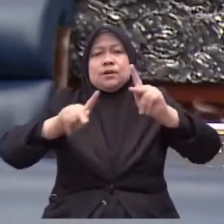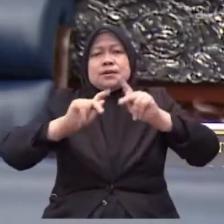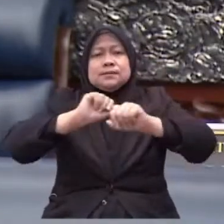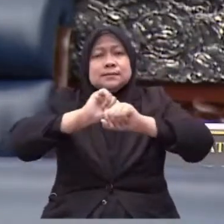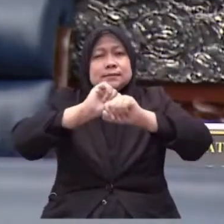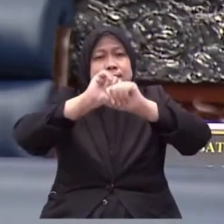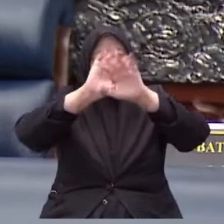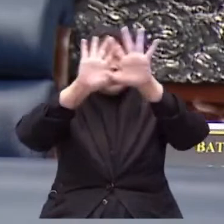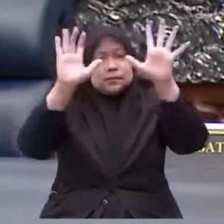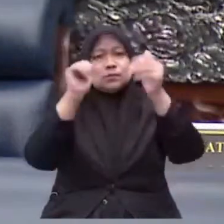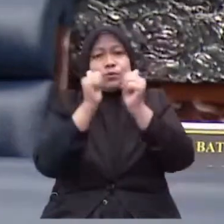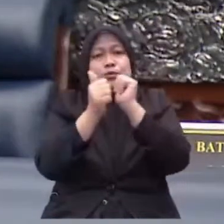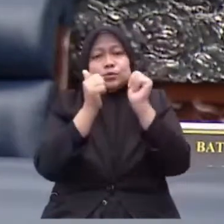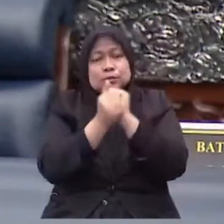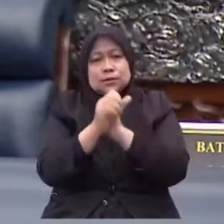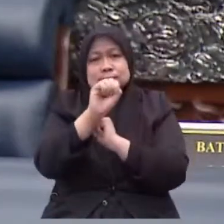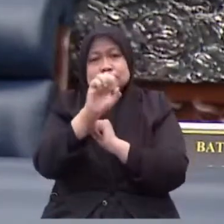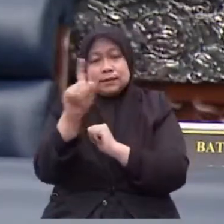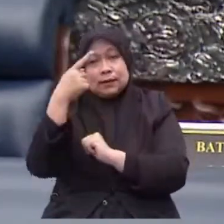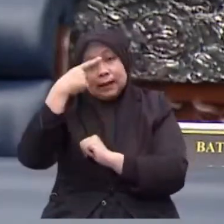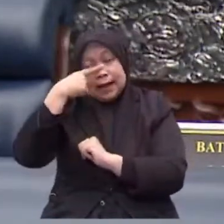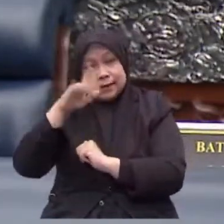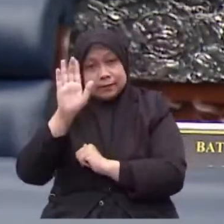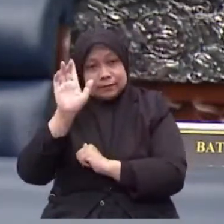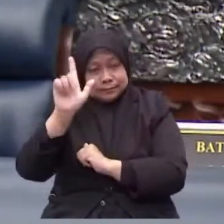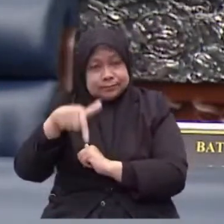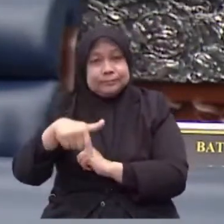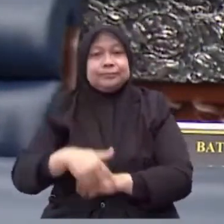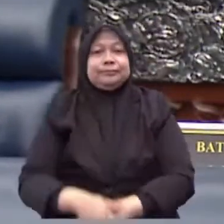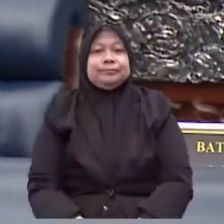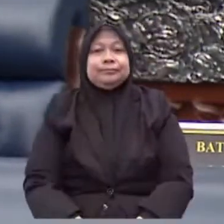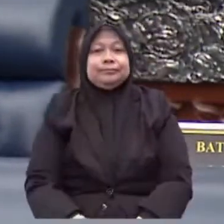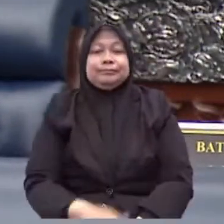cerah dalam kemas ya suka nasi di Thailand nanti